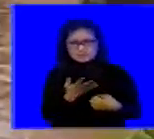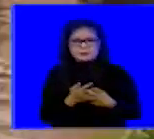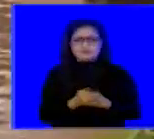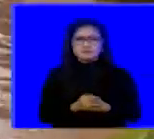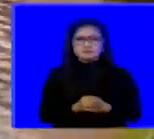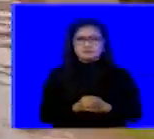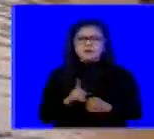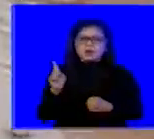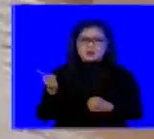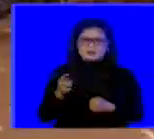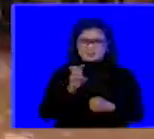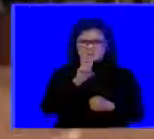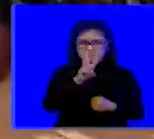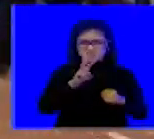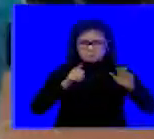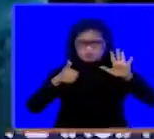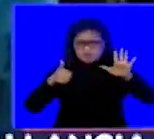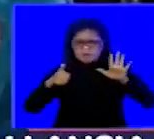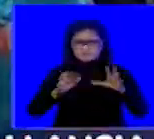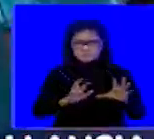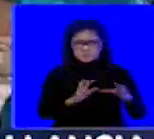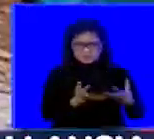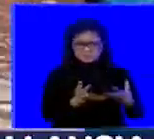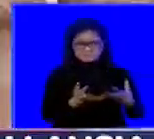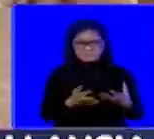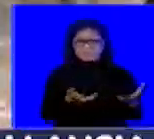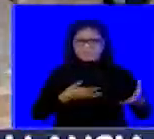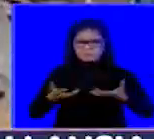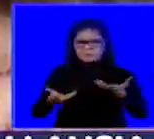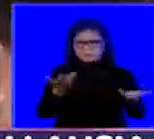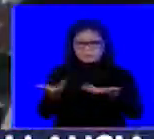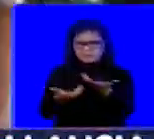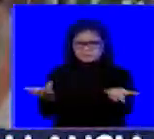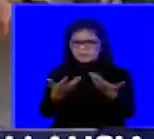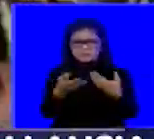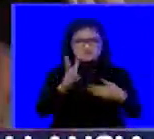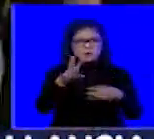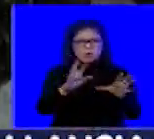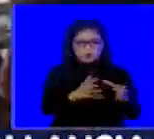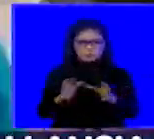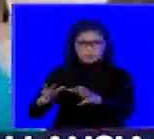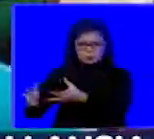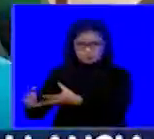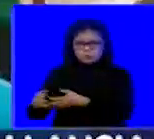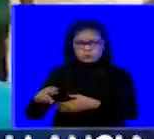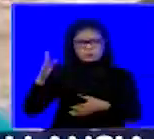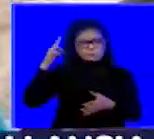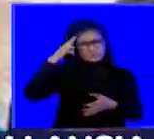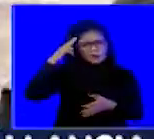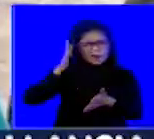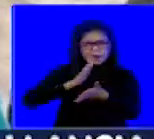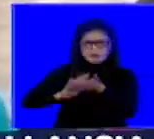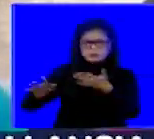mengerahkan 36 personil yang dibagi menjadi tiga regu penyelamat yg mp3reggae dipimpin Lettu Infanteri wigit mengevakuasi